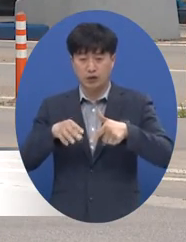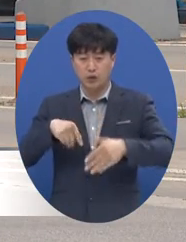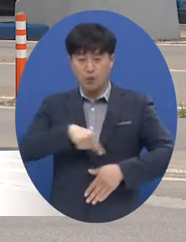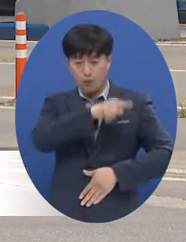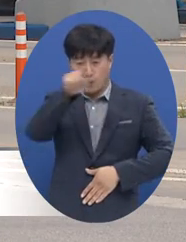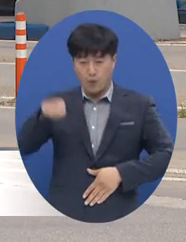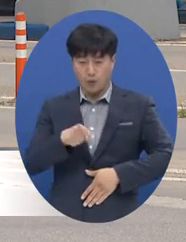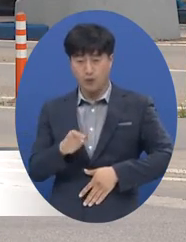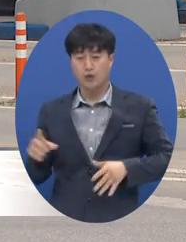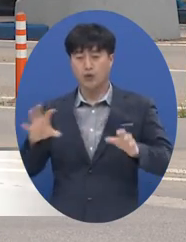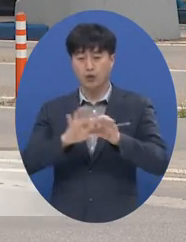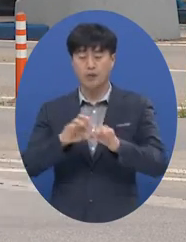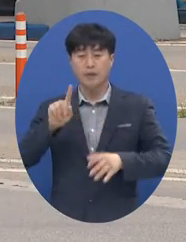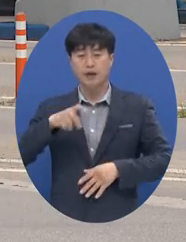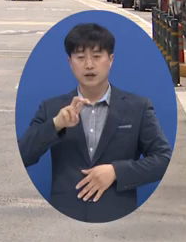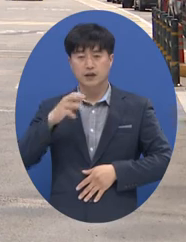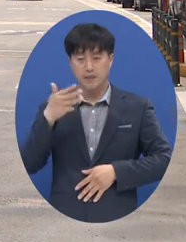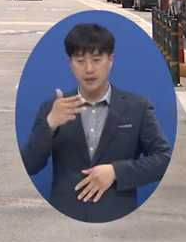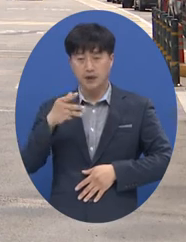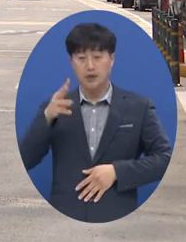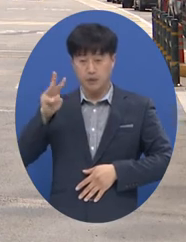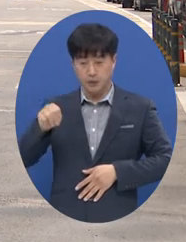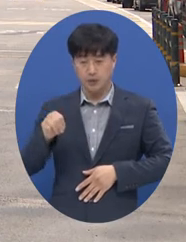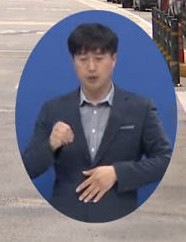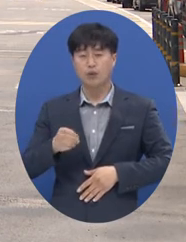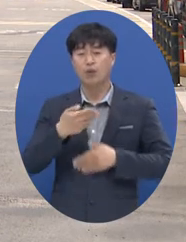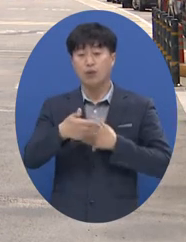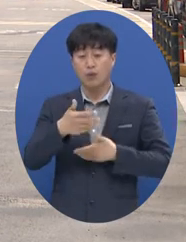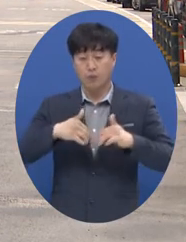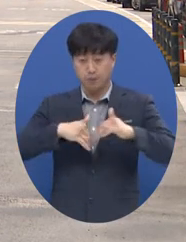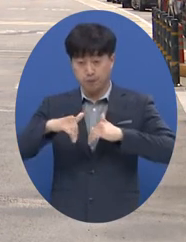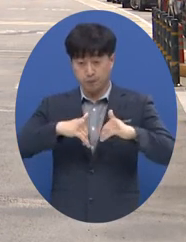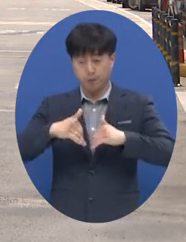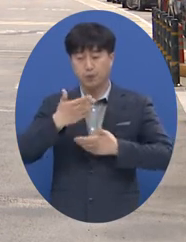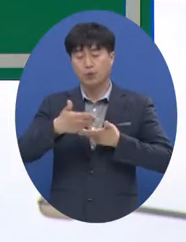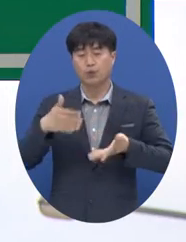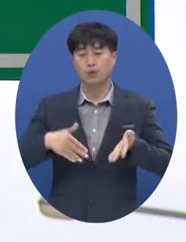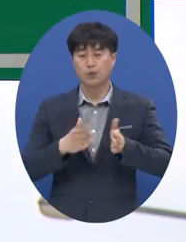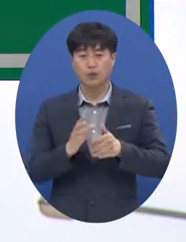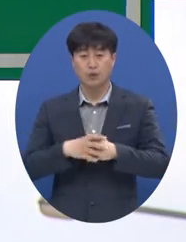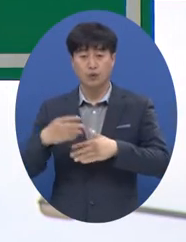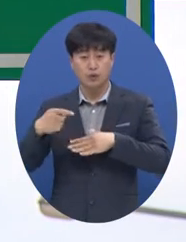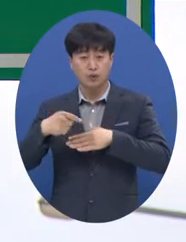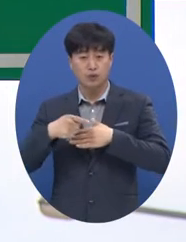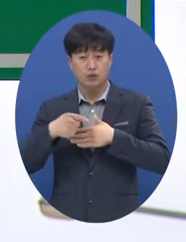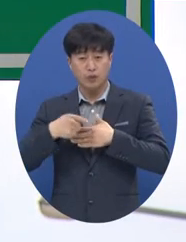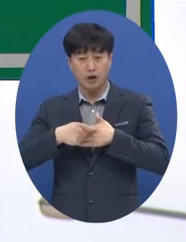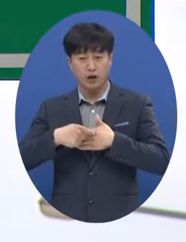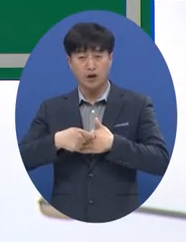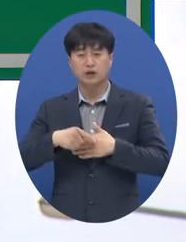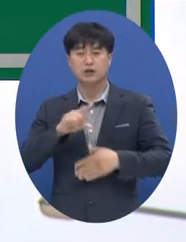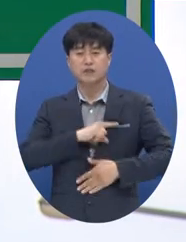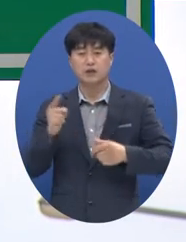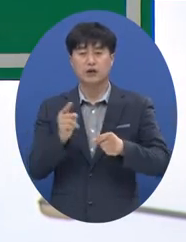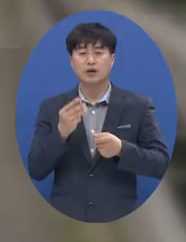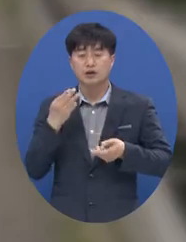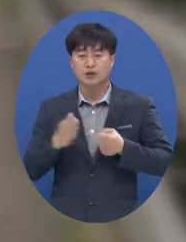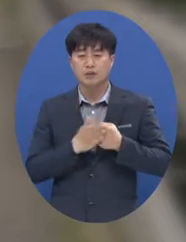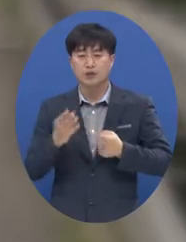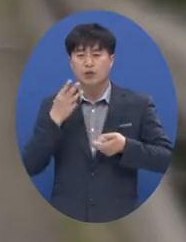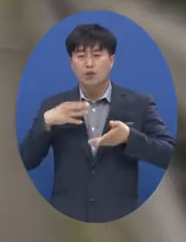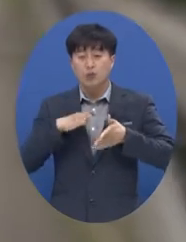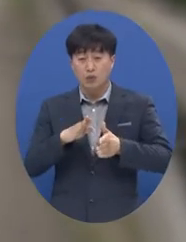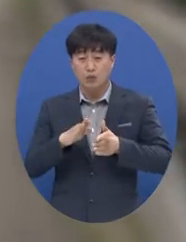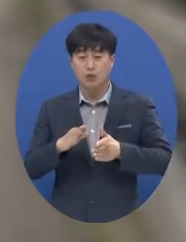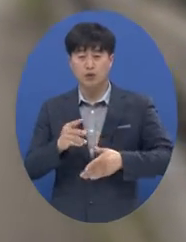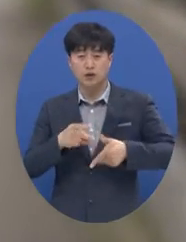연결하는 128km의 왕복 8차로 고속국도입니다. 서울 외곽이란 명칭 탓에 경기도와 인천시가